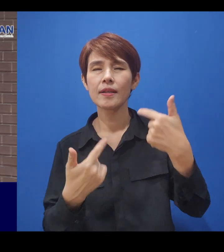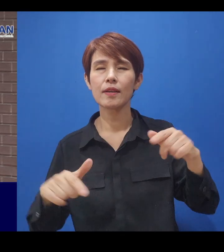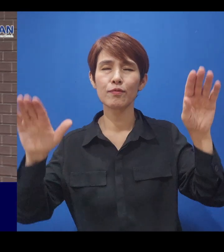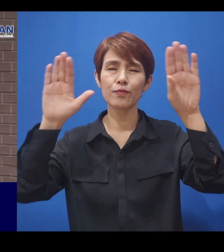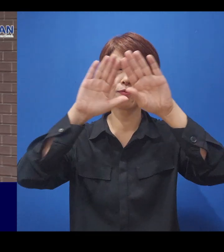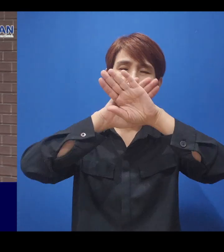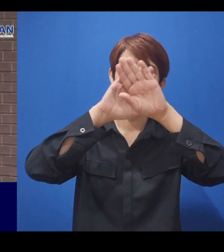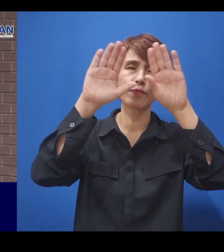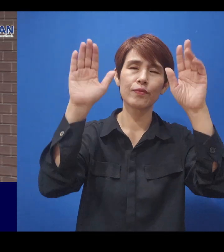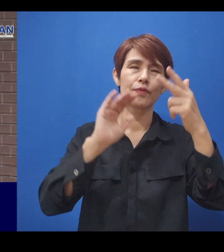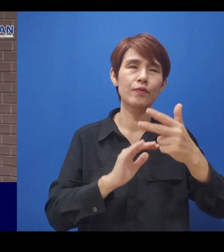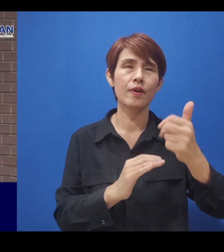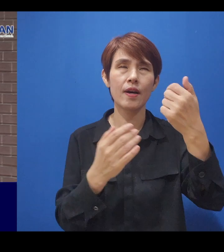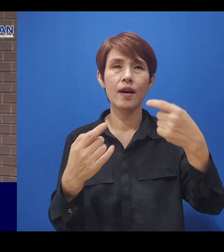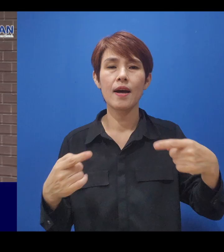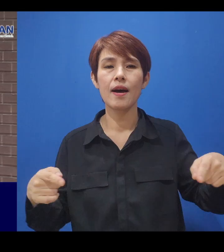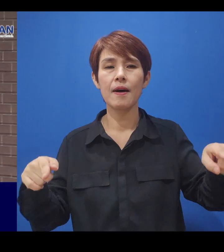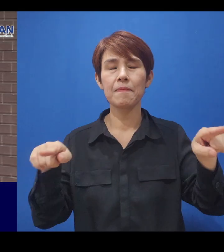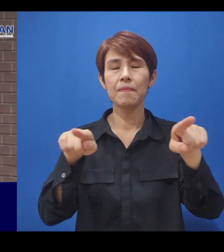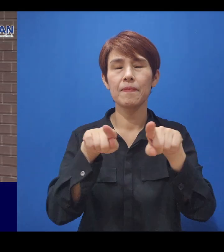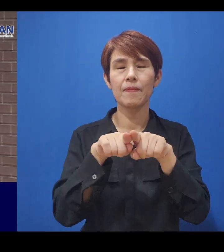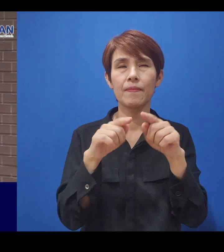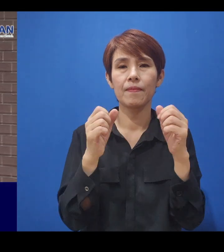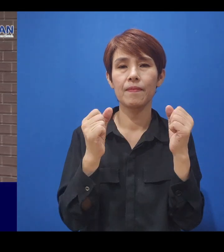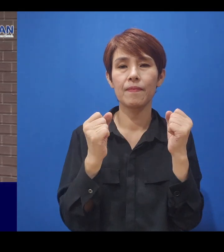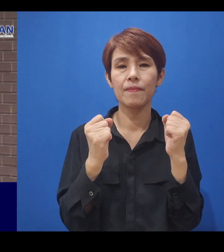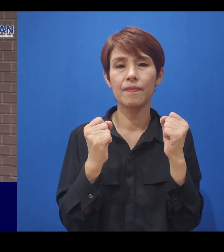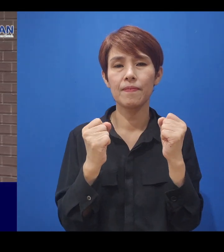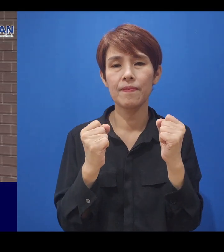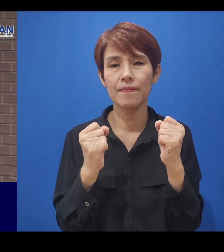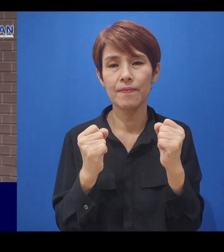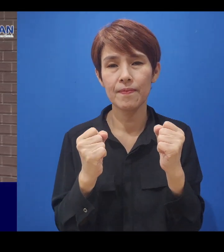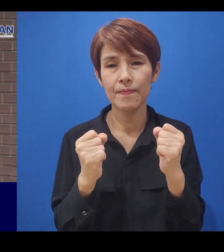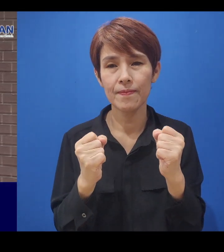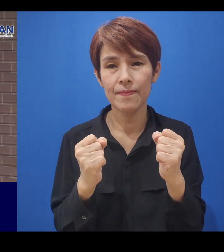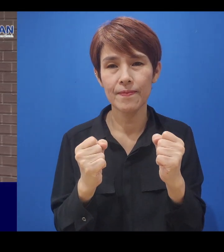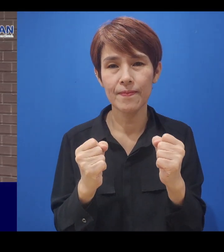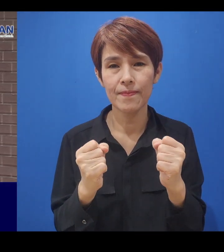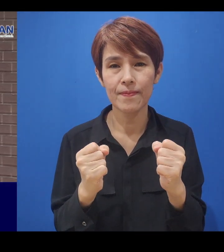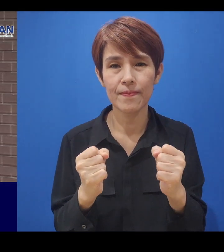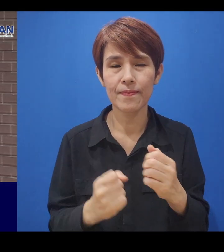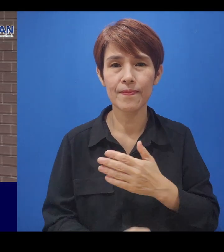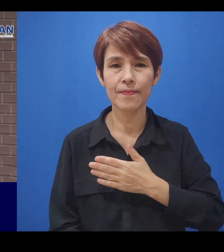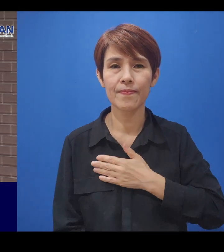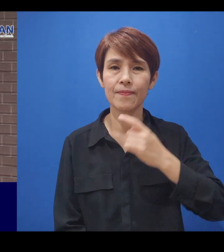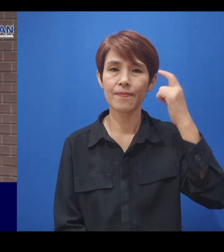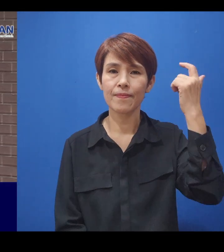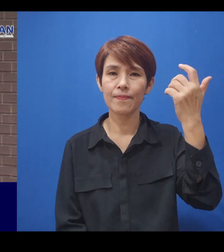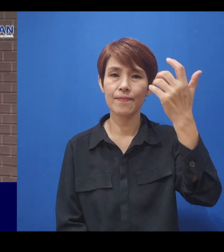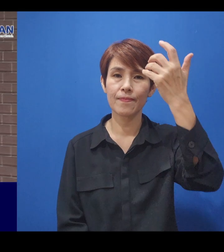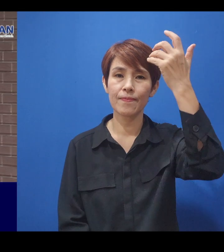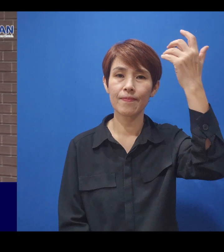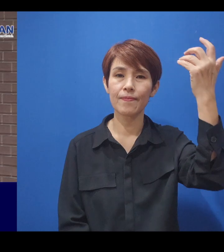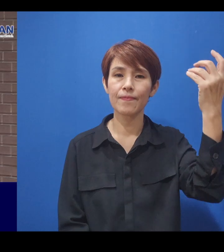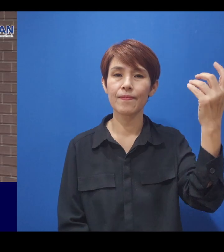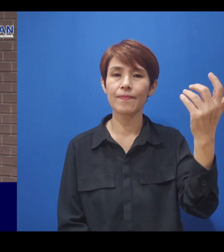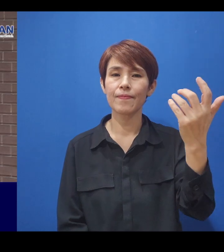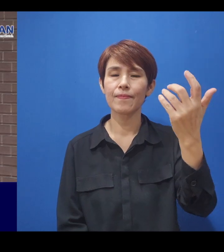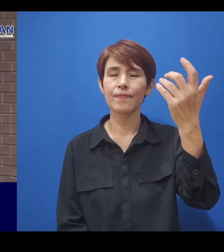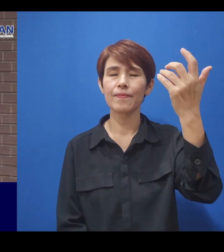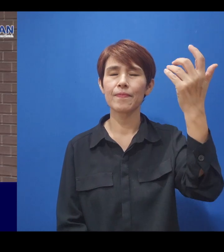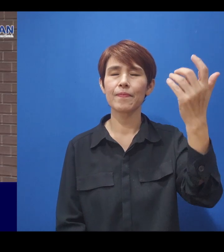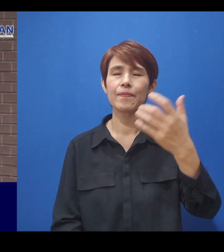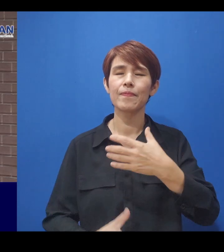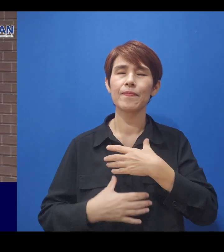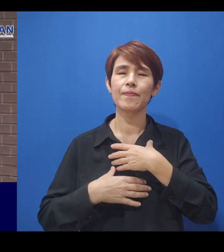주야로 주님과 함께 있어 내